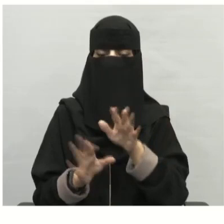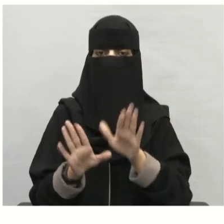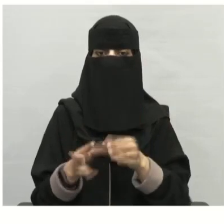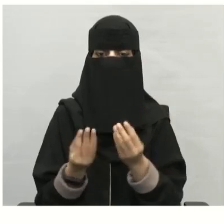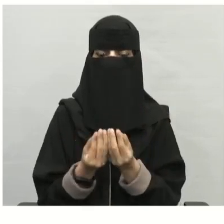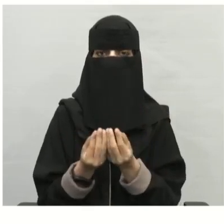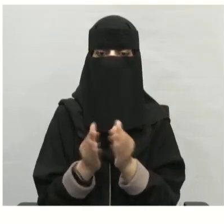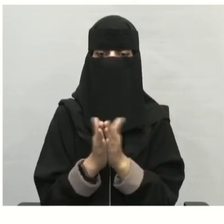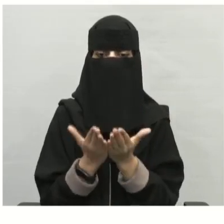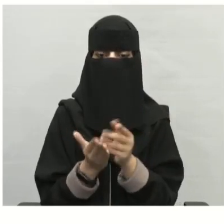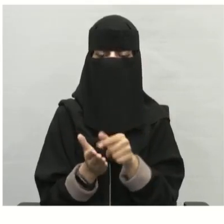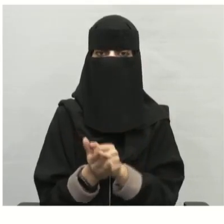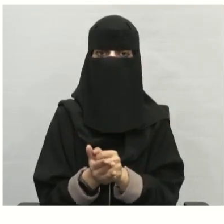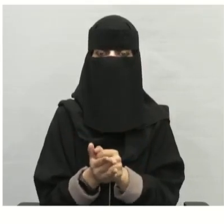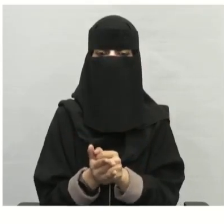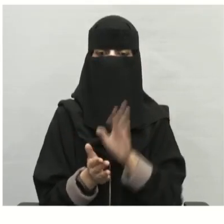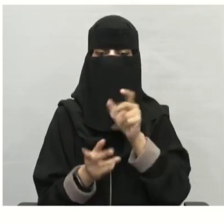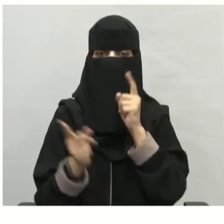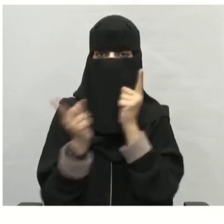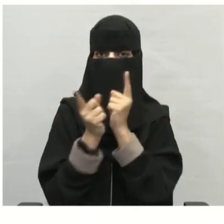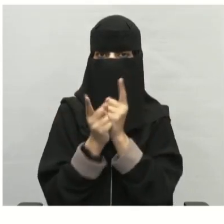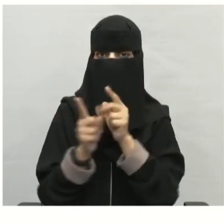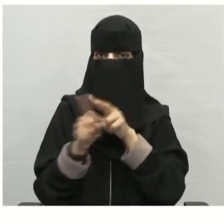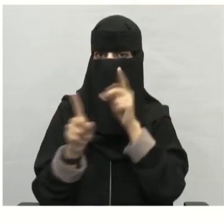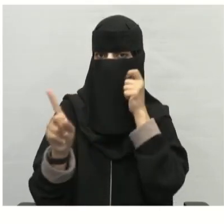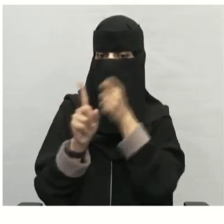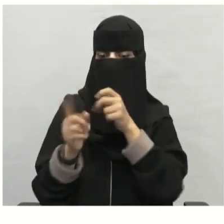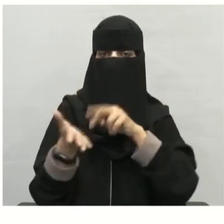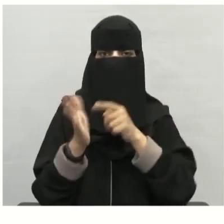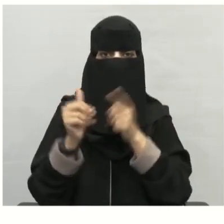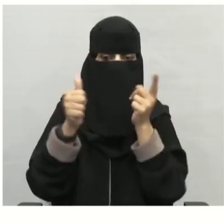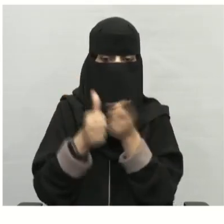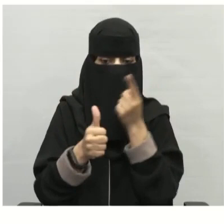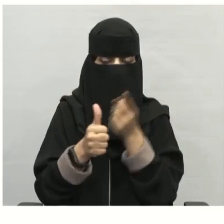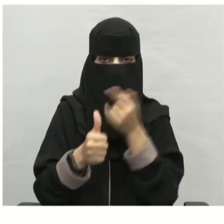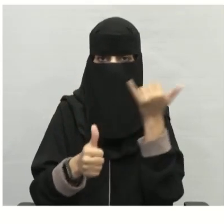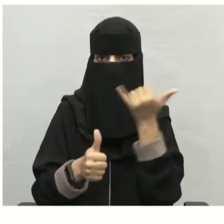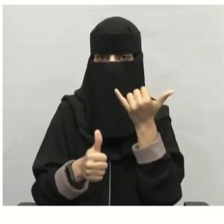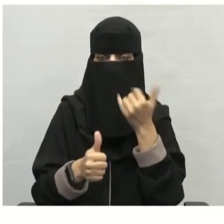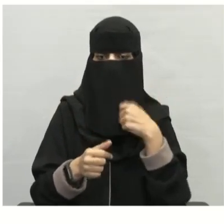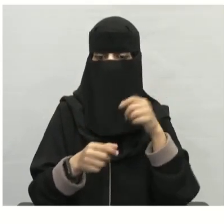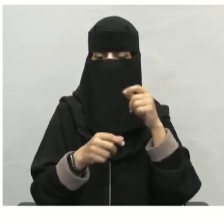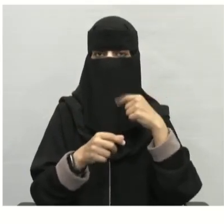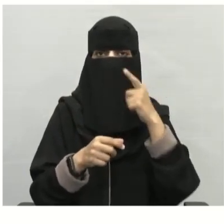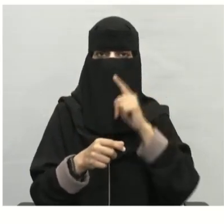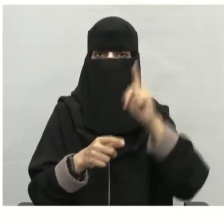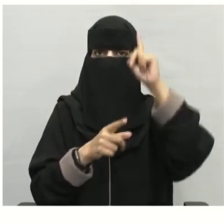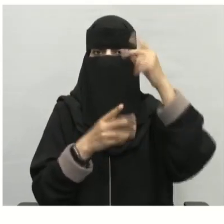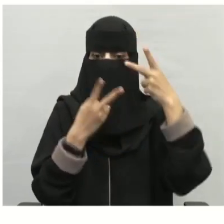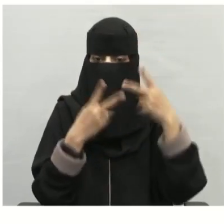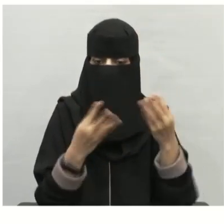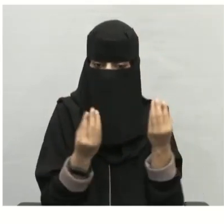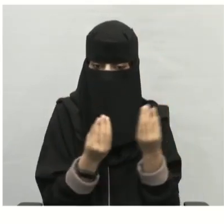موجوده في كتابك كيف اواجه التنمر اولها واهمها الاستعانه بالله تعالى